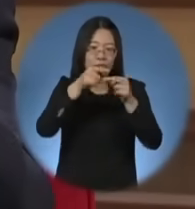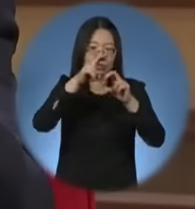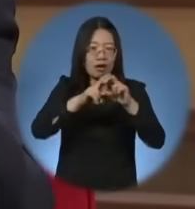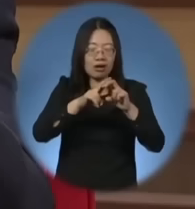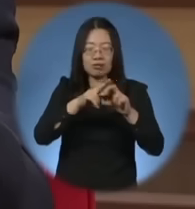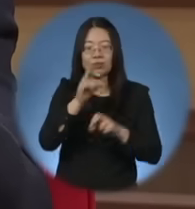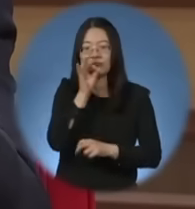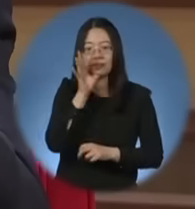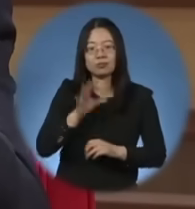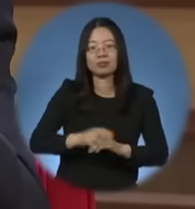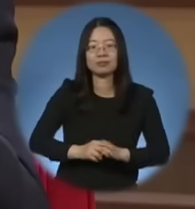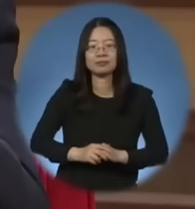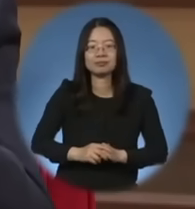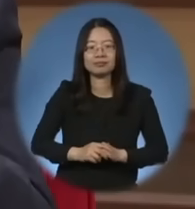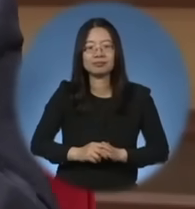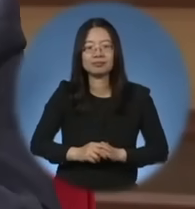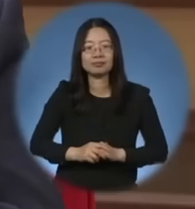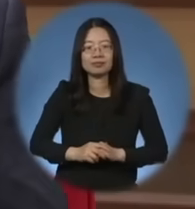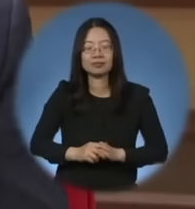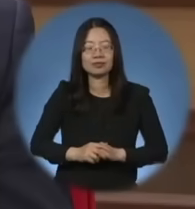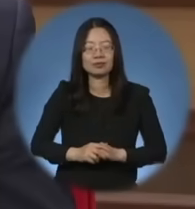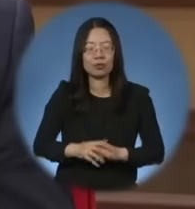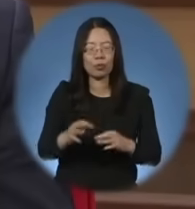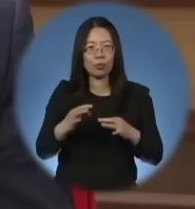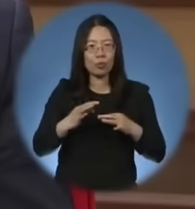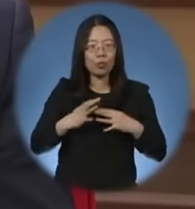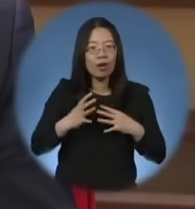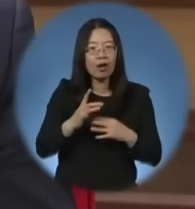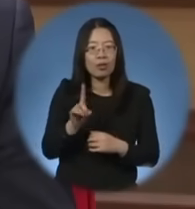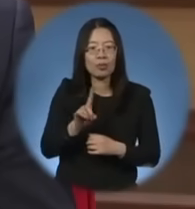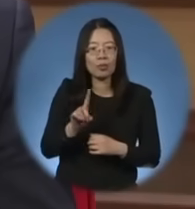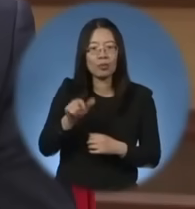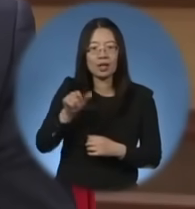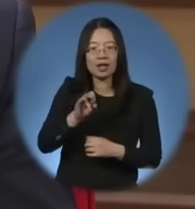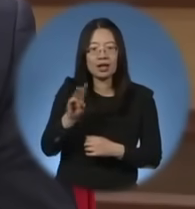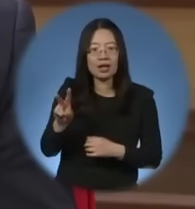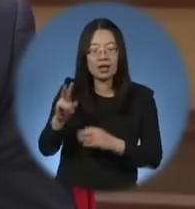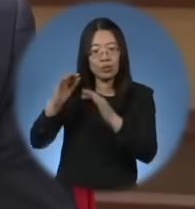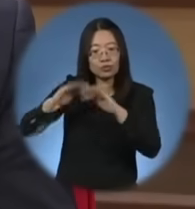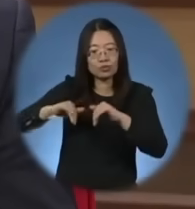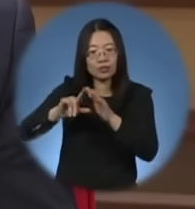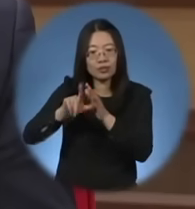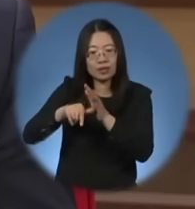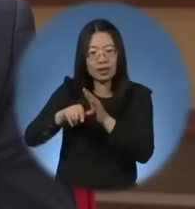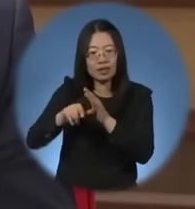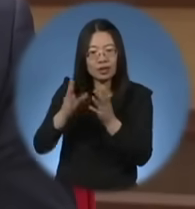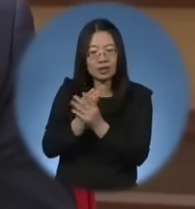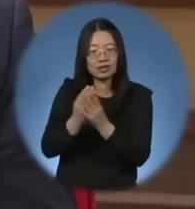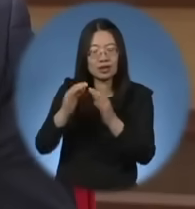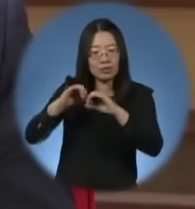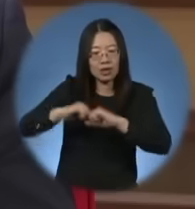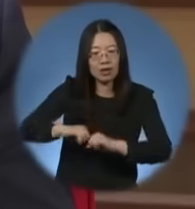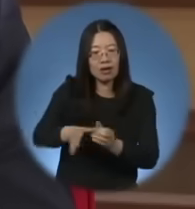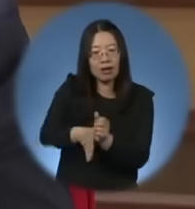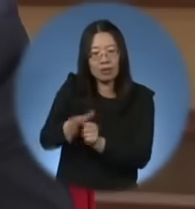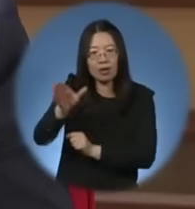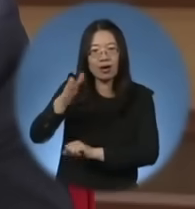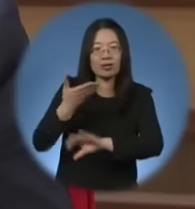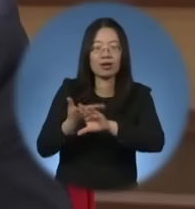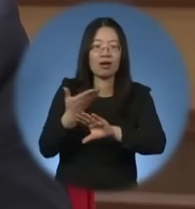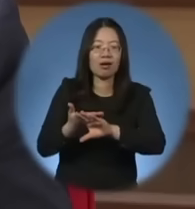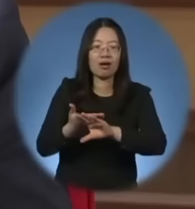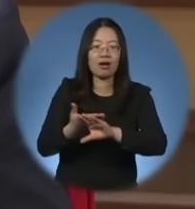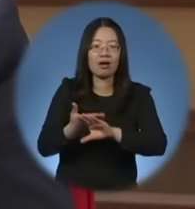어 그렇잖아요 이거 놀라운 사실이에요 그러니까 가야를 무너질 때는 완전히 멸망시킨 거